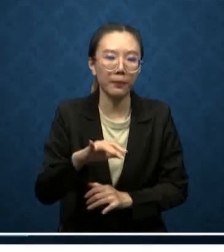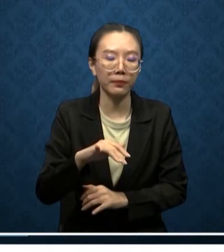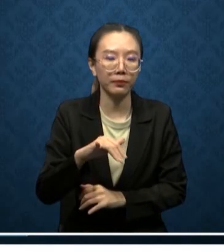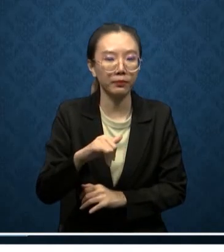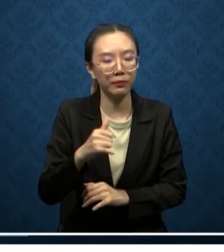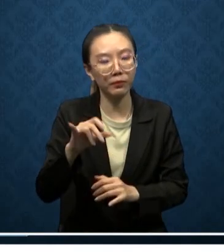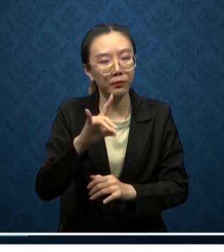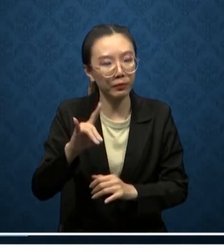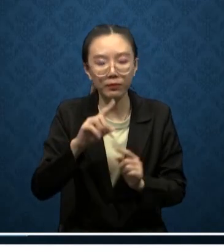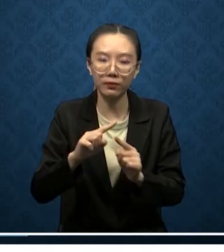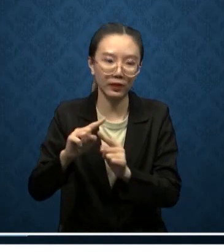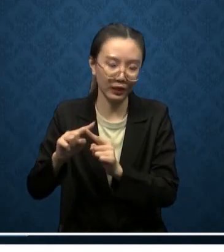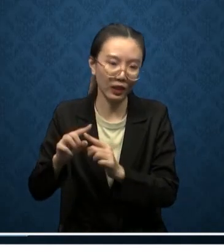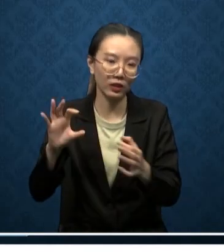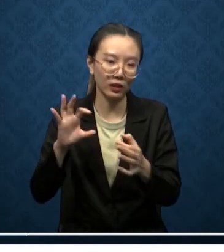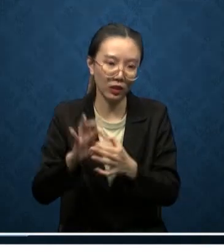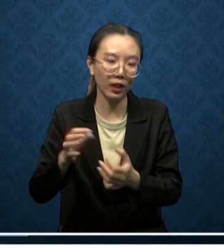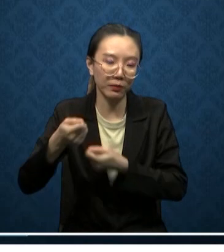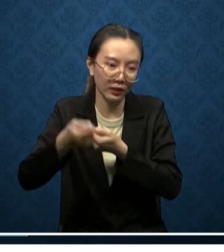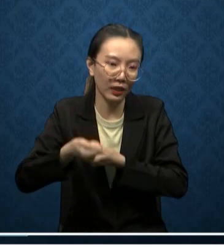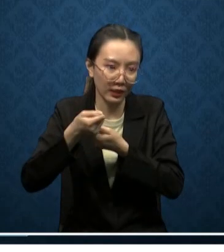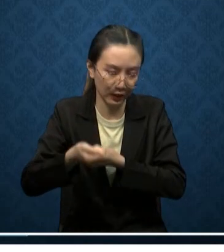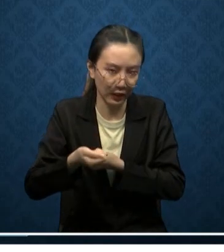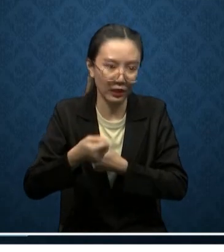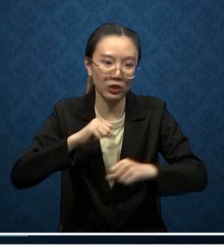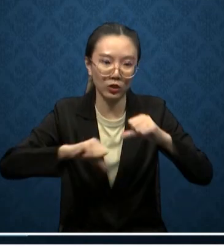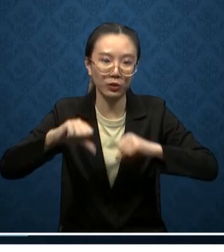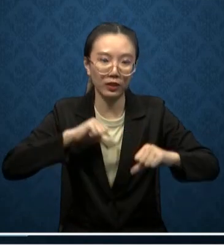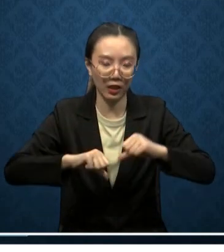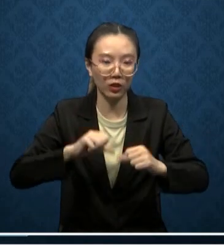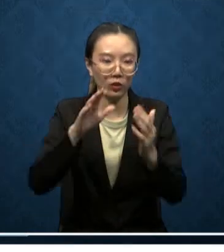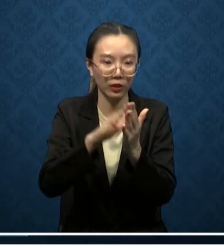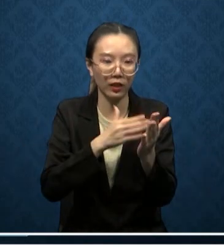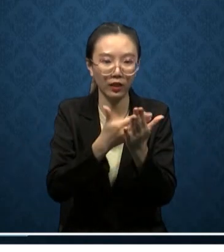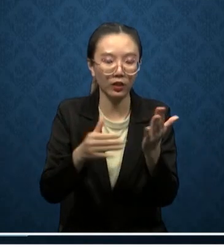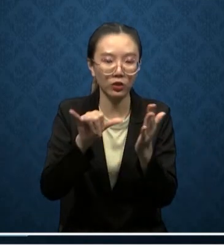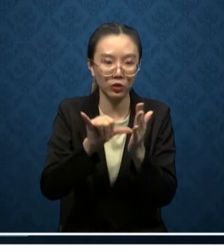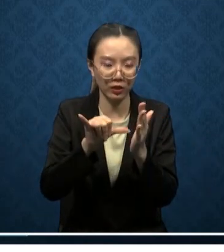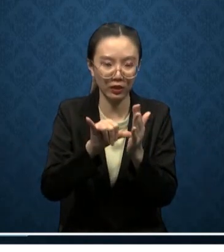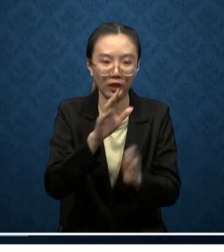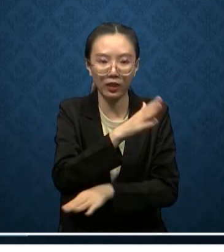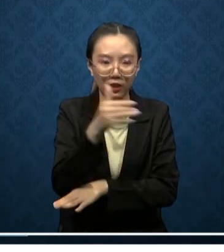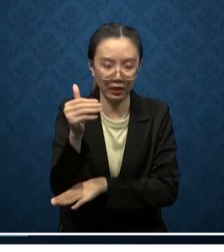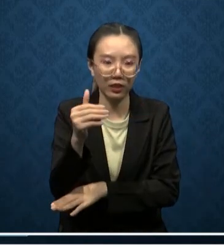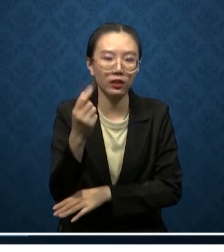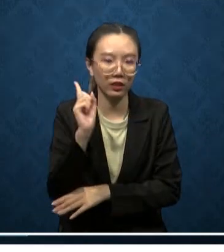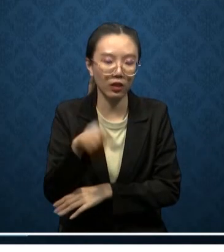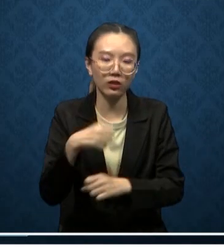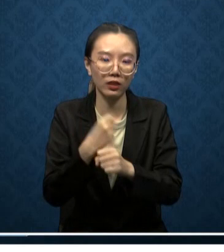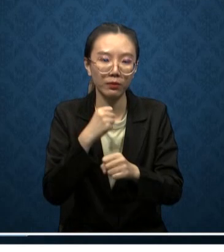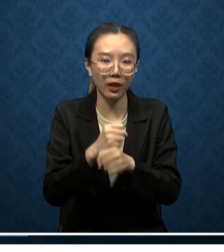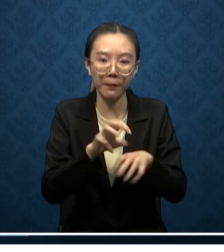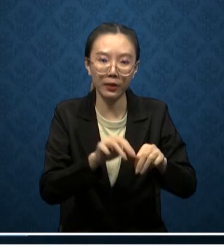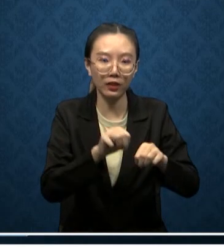ที่จะนำมาสร้างมนด้านการเกษตรภายใต้หลักของเกษตรชีวภาพภายใต้ยุทศาสตร์ชาติตรงนี้เนี่ยน่าจะต้องมีการดำเนินการทั้งเรื่องมาตรฐาน